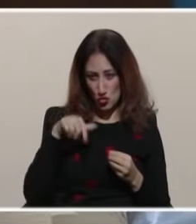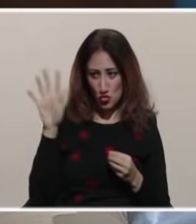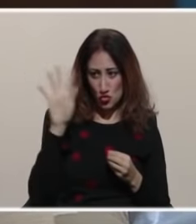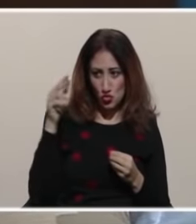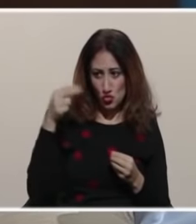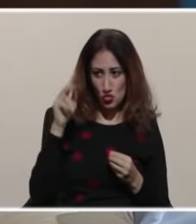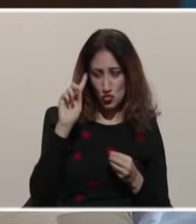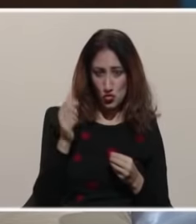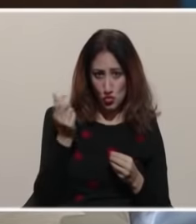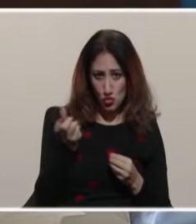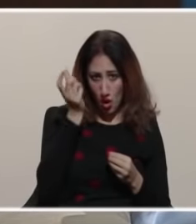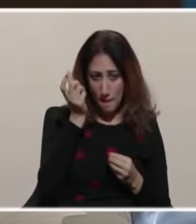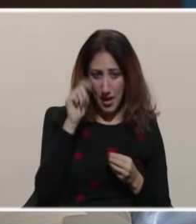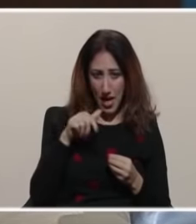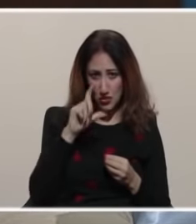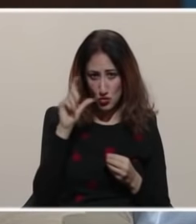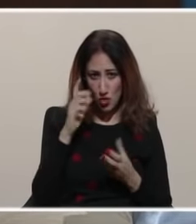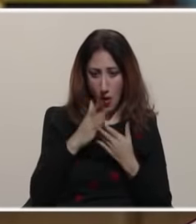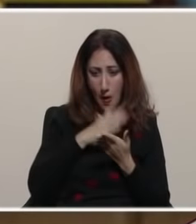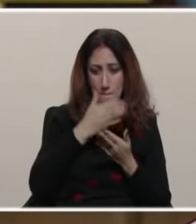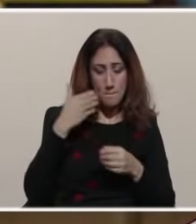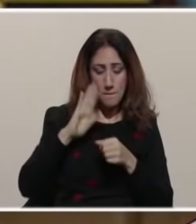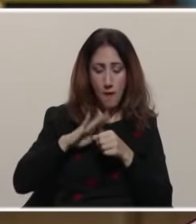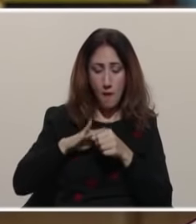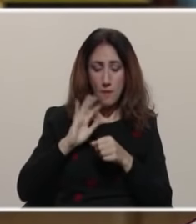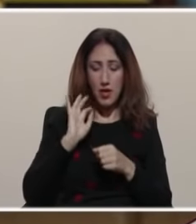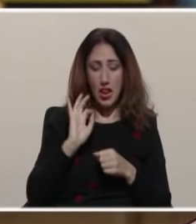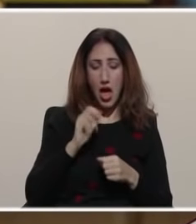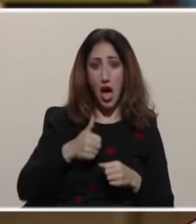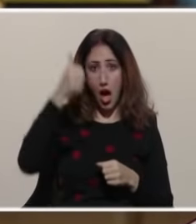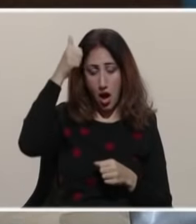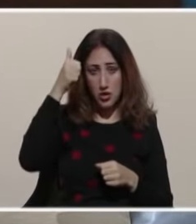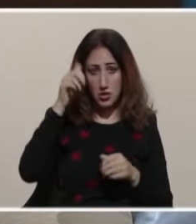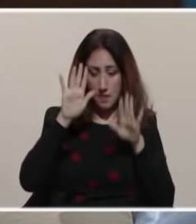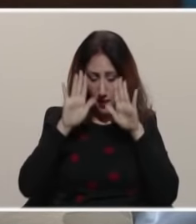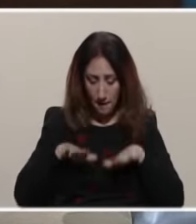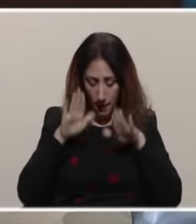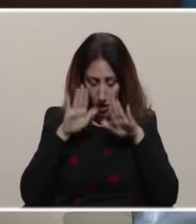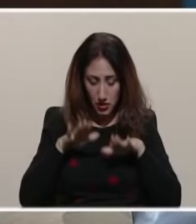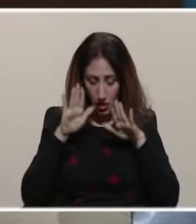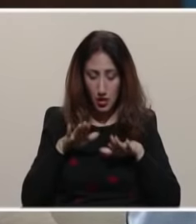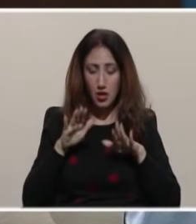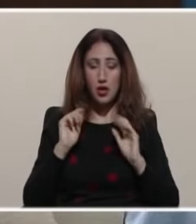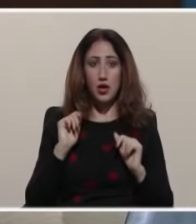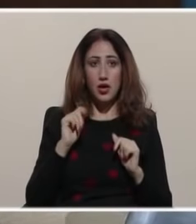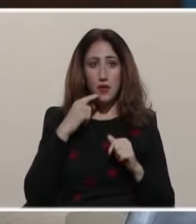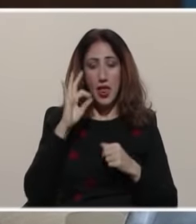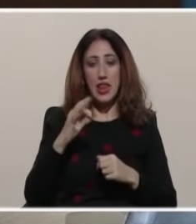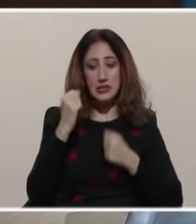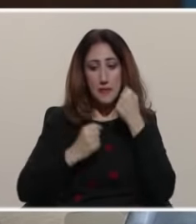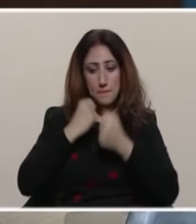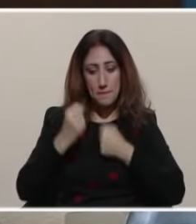الاجتهاد في شعبان حاجة مهمة جدا يا أستاذنا، أعظم عبادة نعبد بها ربنا ونجتهد بها في